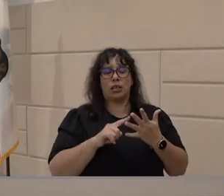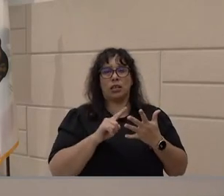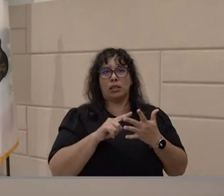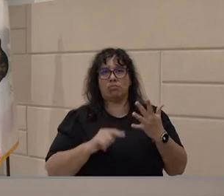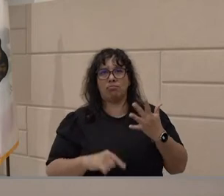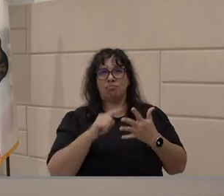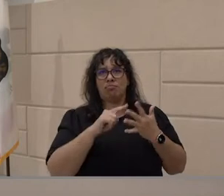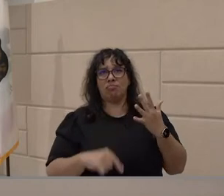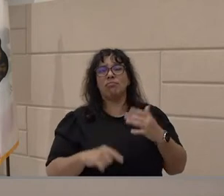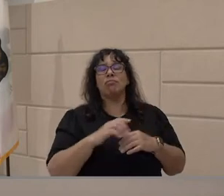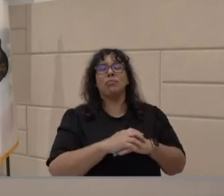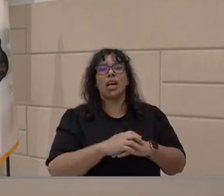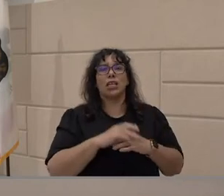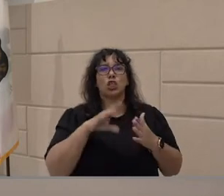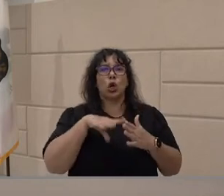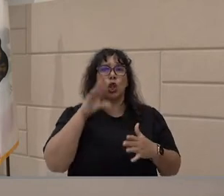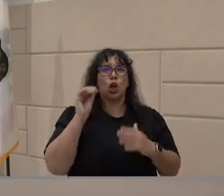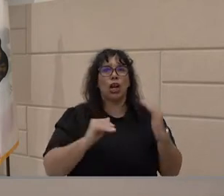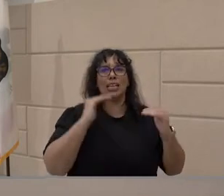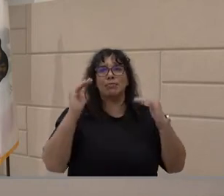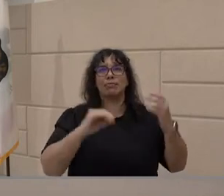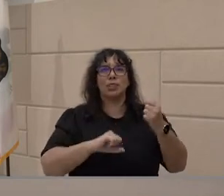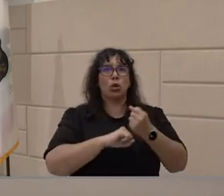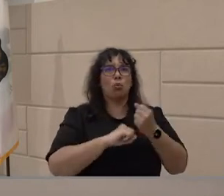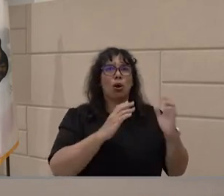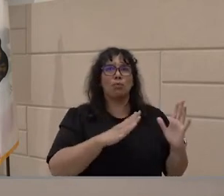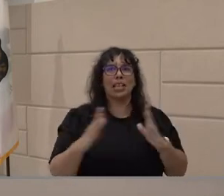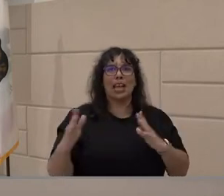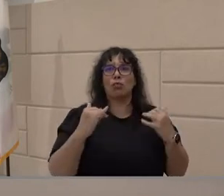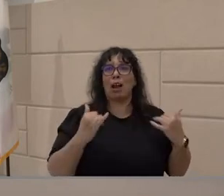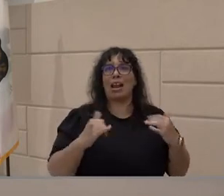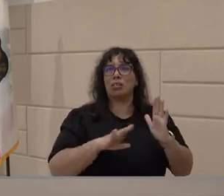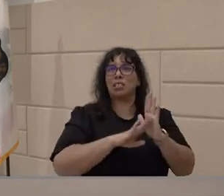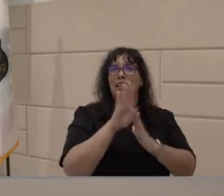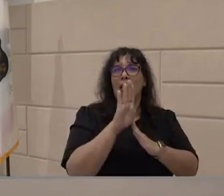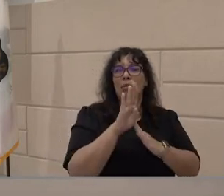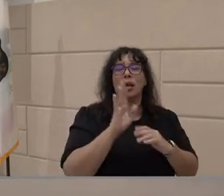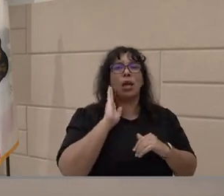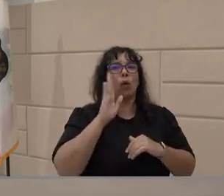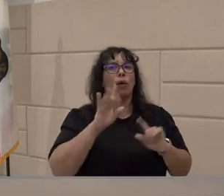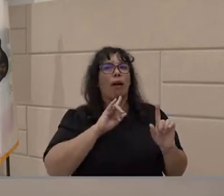หาภายในพลอยเจ็ดนั่งอารมณ์รวมแต่งการ